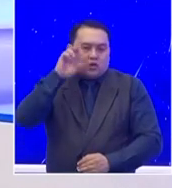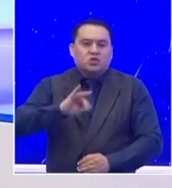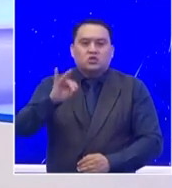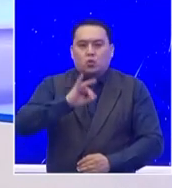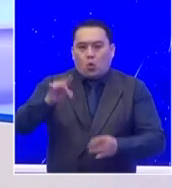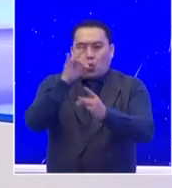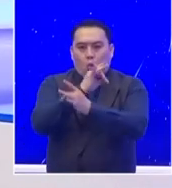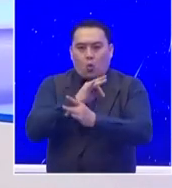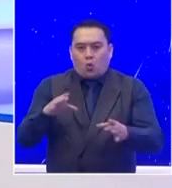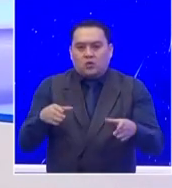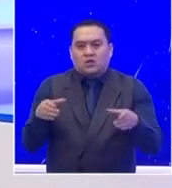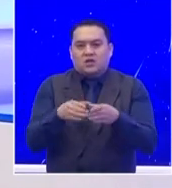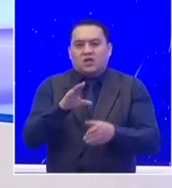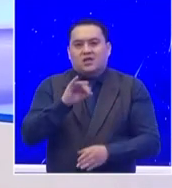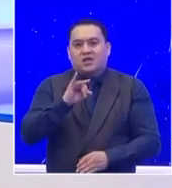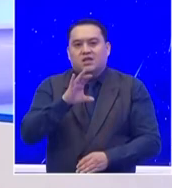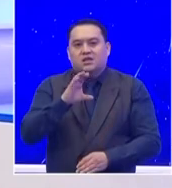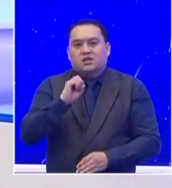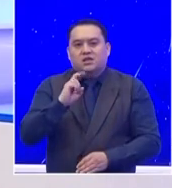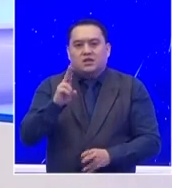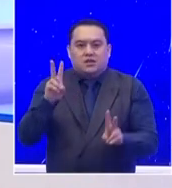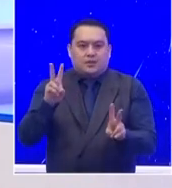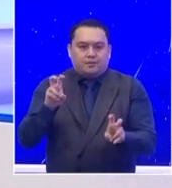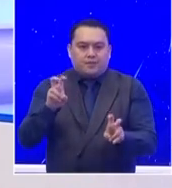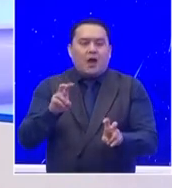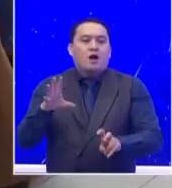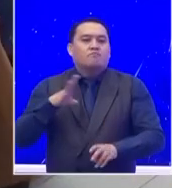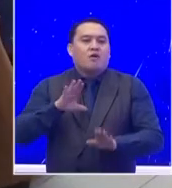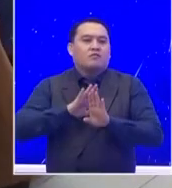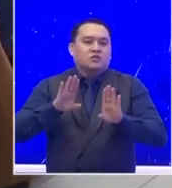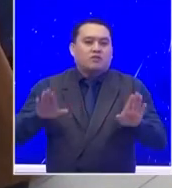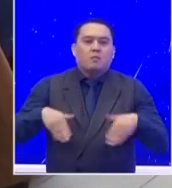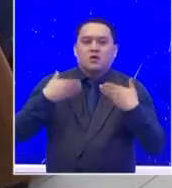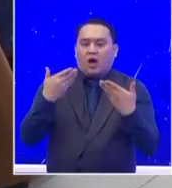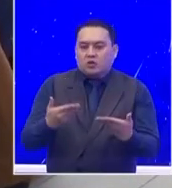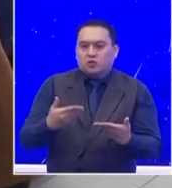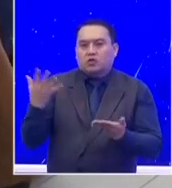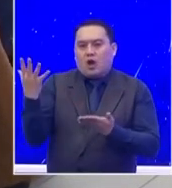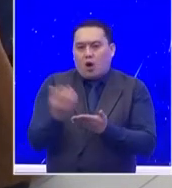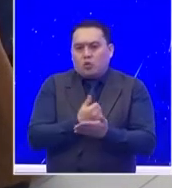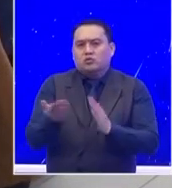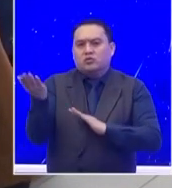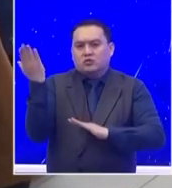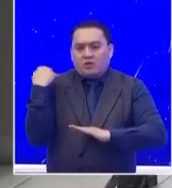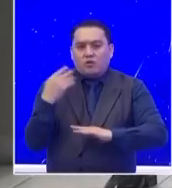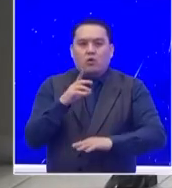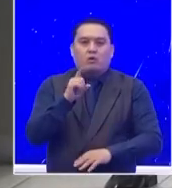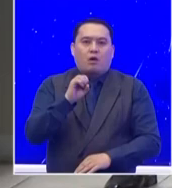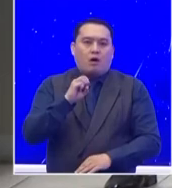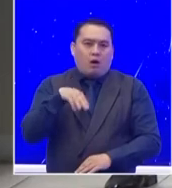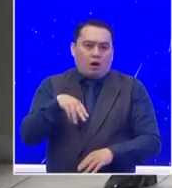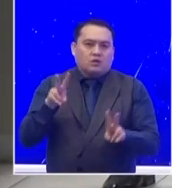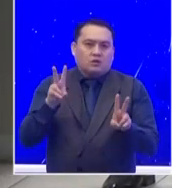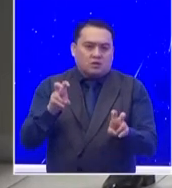Государственного историко-культурного заповедника музея ИСЫК. На выставке были представлены находки эпохи палеолита,